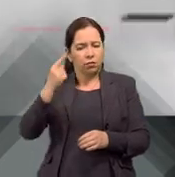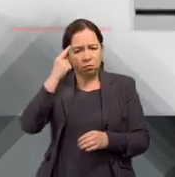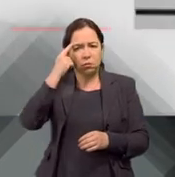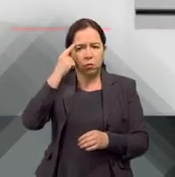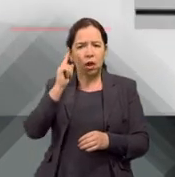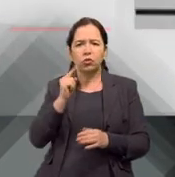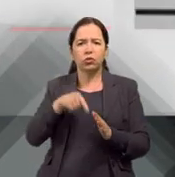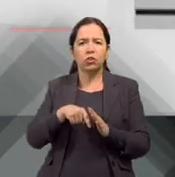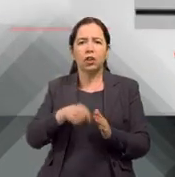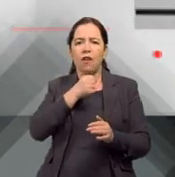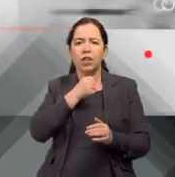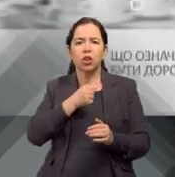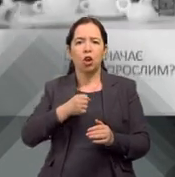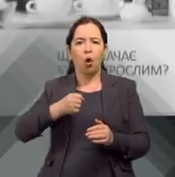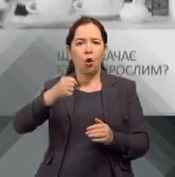взрослость?